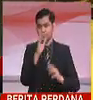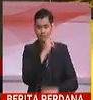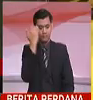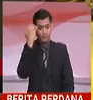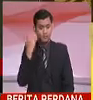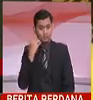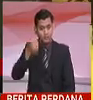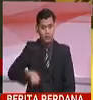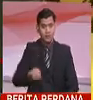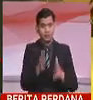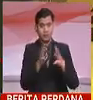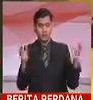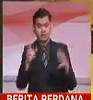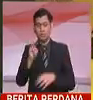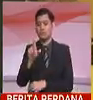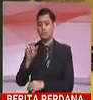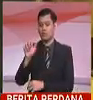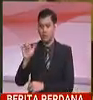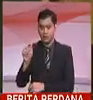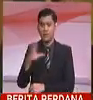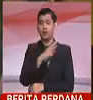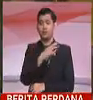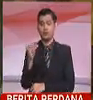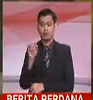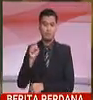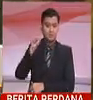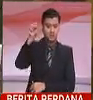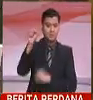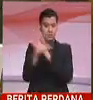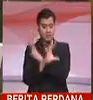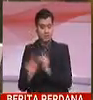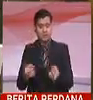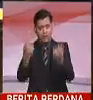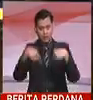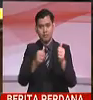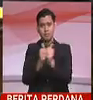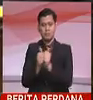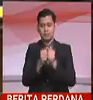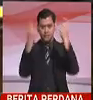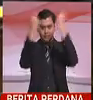Muhammad serta Hakim Besar Sabah dan Sarawak Datuk Abang Iskandar Abang Hashim.